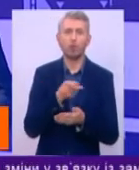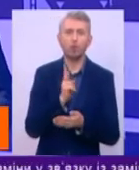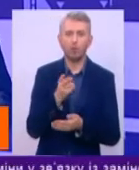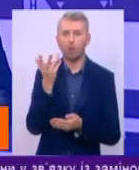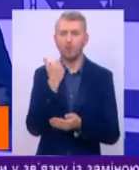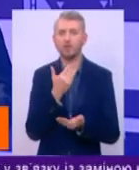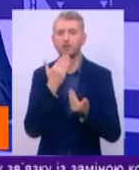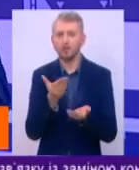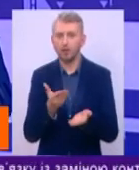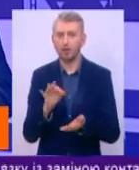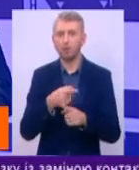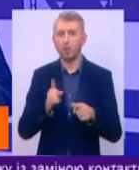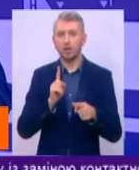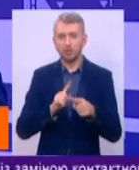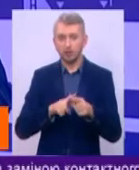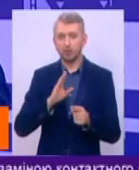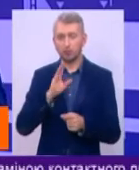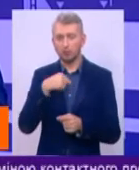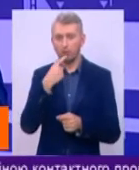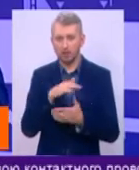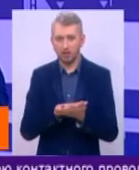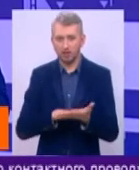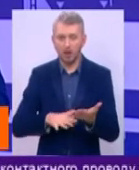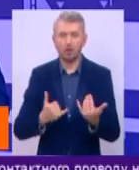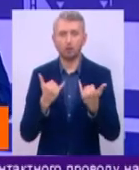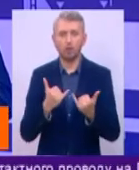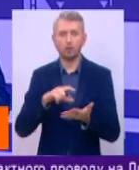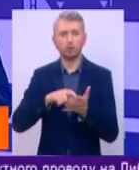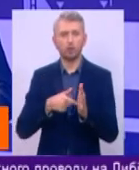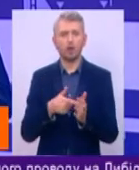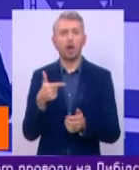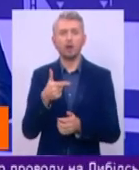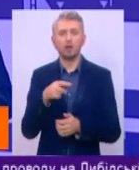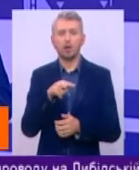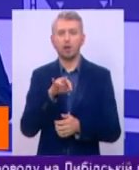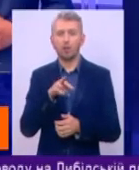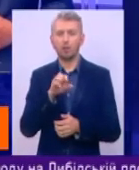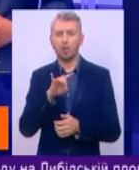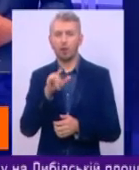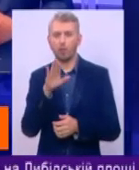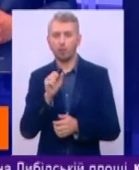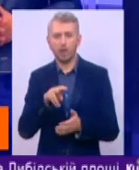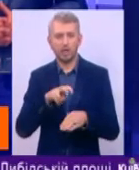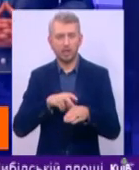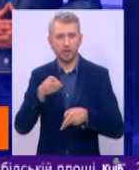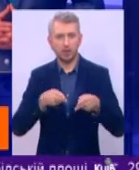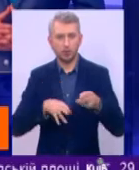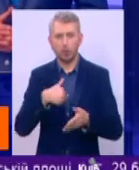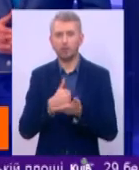коли звертатися. Про це і піде далі мова. Сьогодні у студії Галина Ломарьова, лікар-хірург, голова